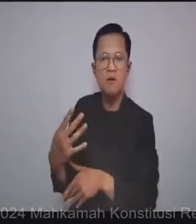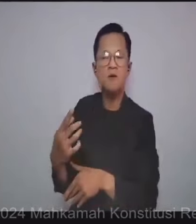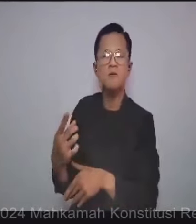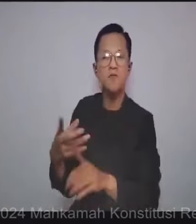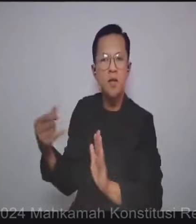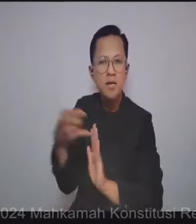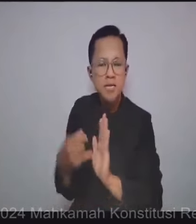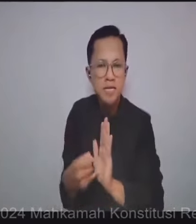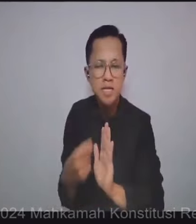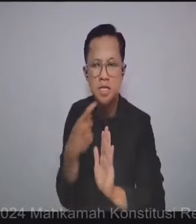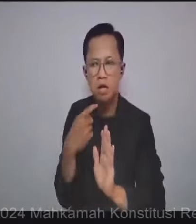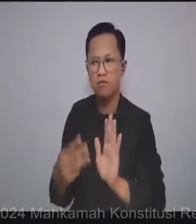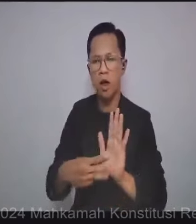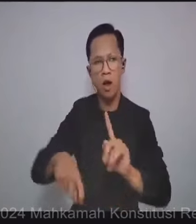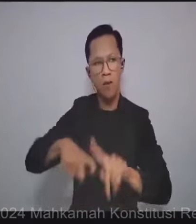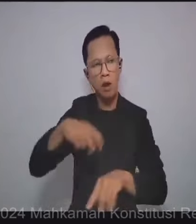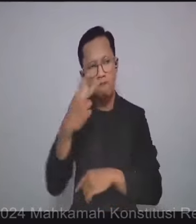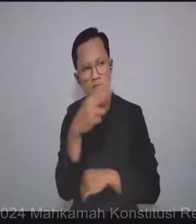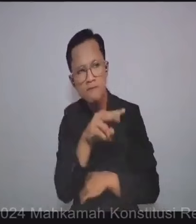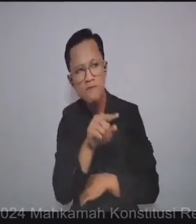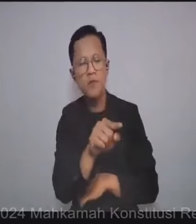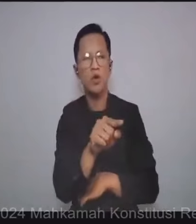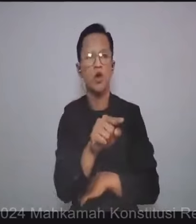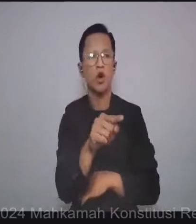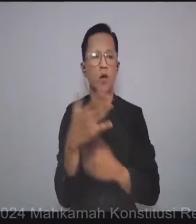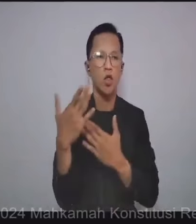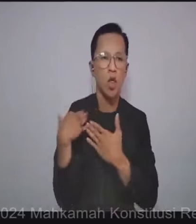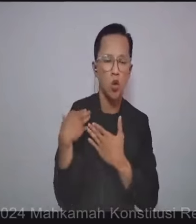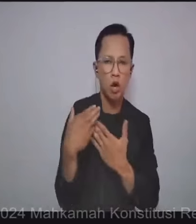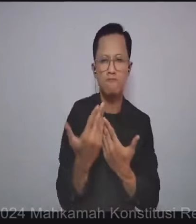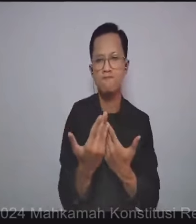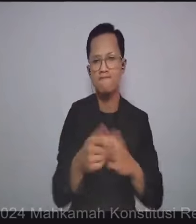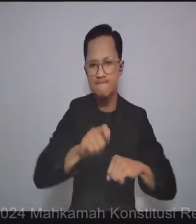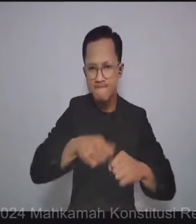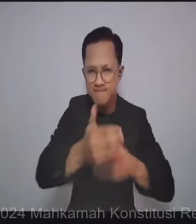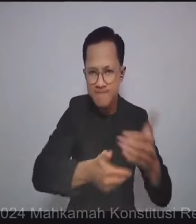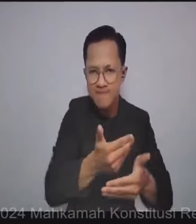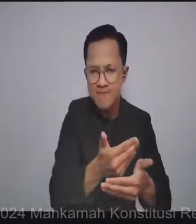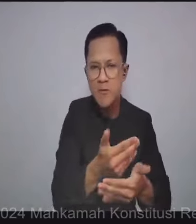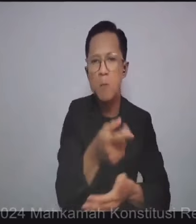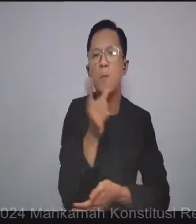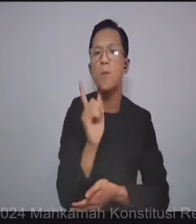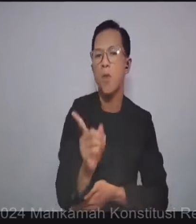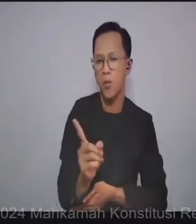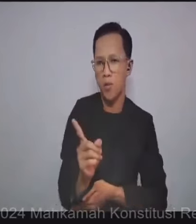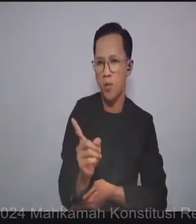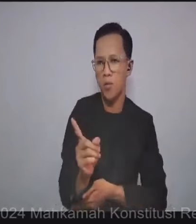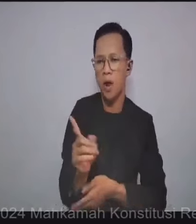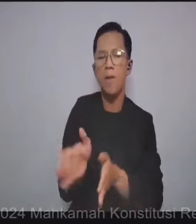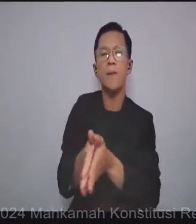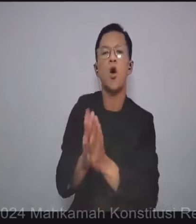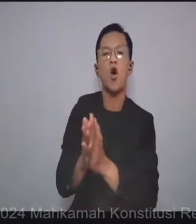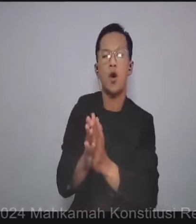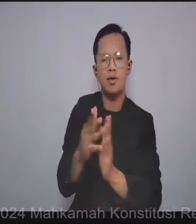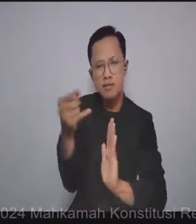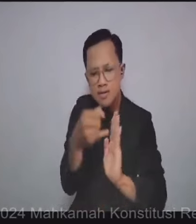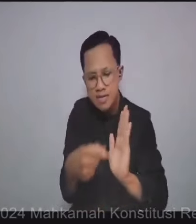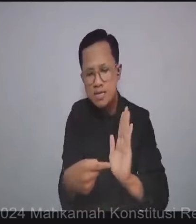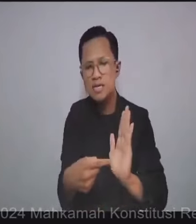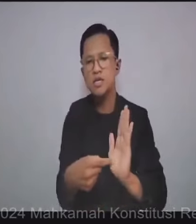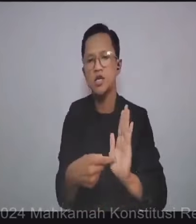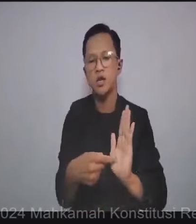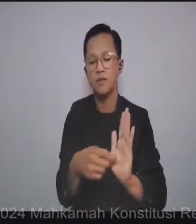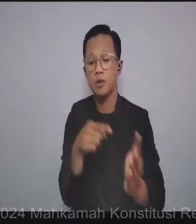menyatakan mahkamah tidak berwenang mengadili permohonan aku dikarenakan permohonan pemohon tidak mendalilkan perselisihan hasil